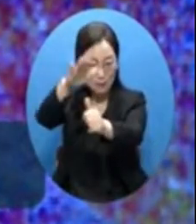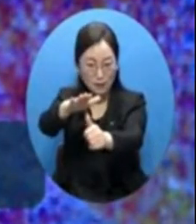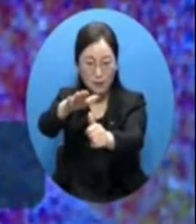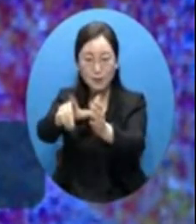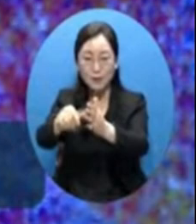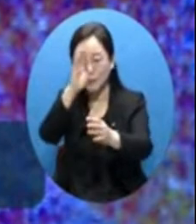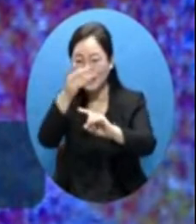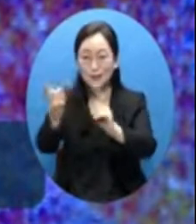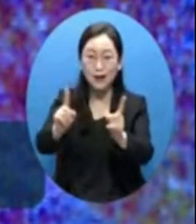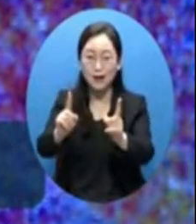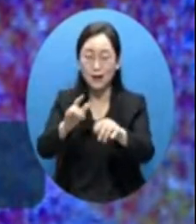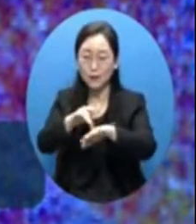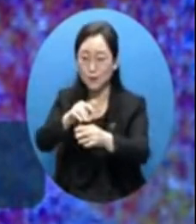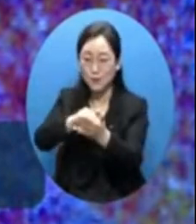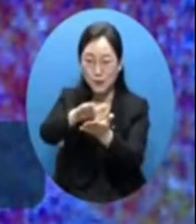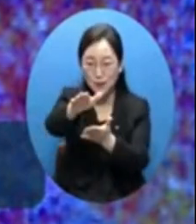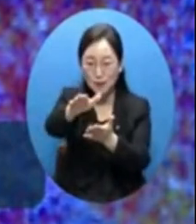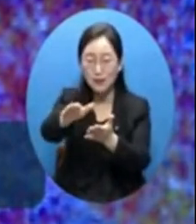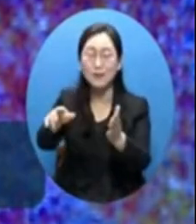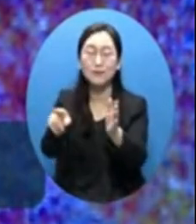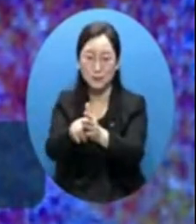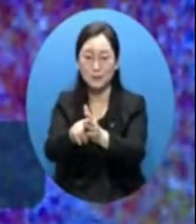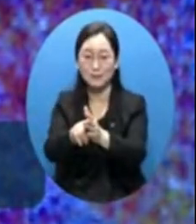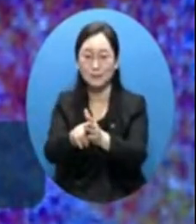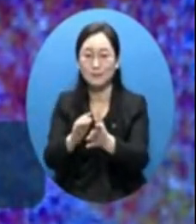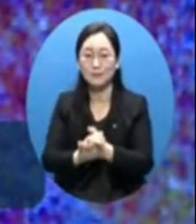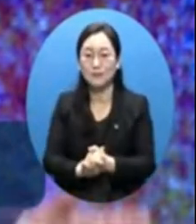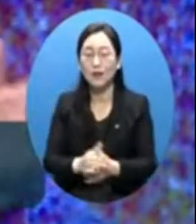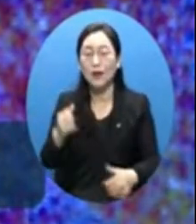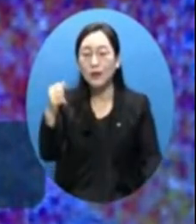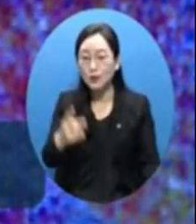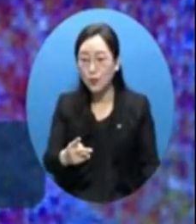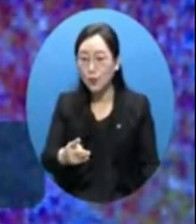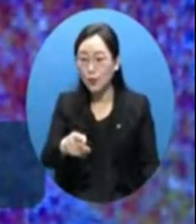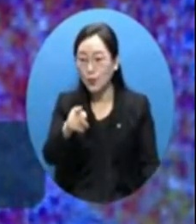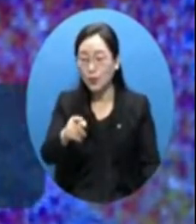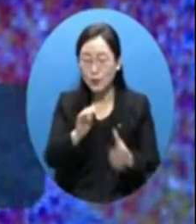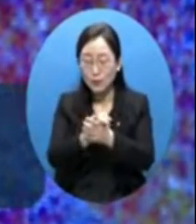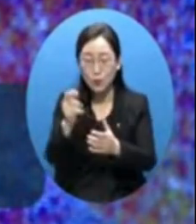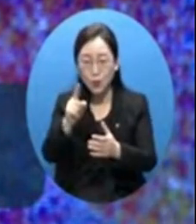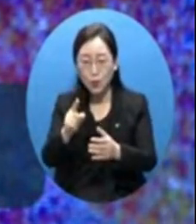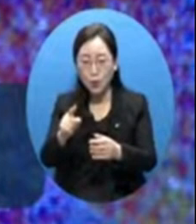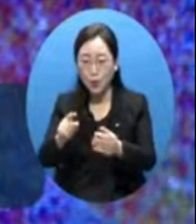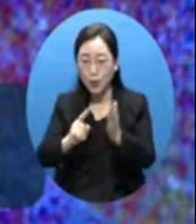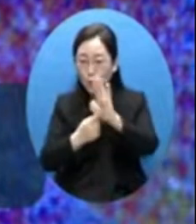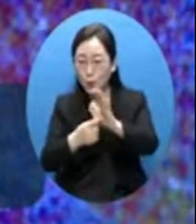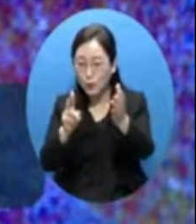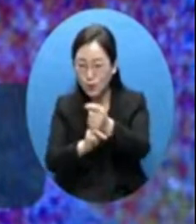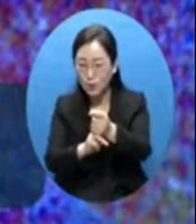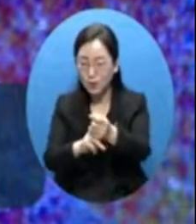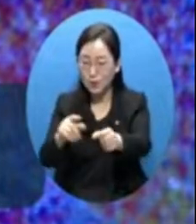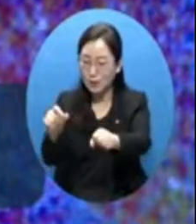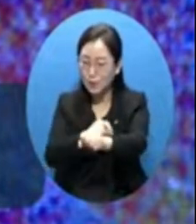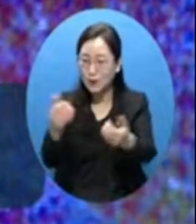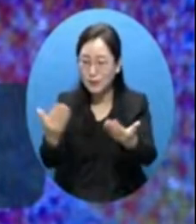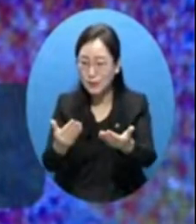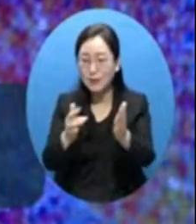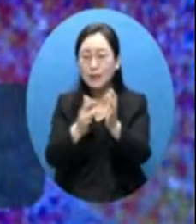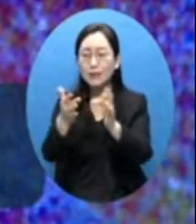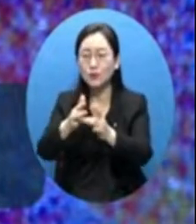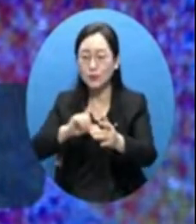병이 낫고 귀신이 떠나가는 역사가 일어나야 될 것입니다. 그리고 저들이 기도했습니다. 표적과 기사가 예수의 이름으로 이루어지게